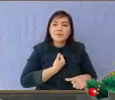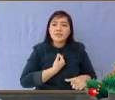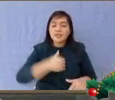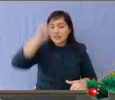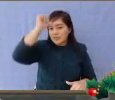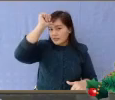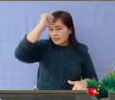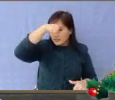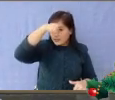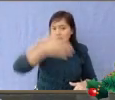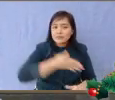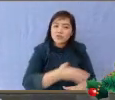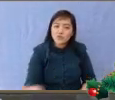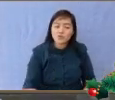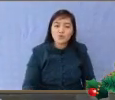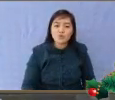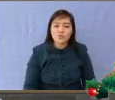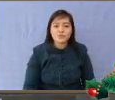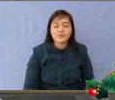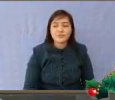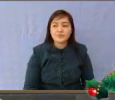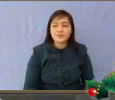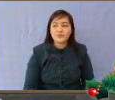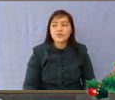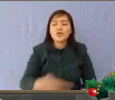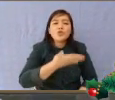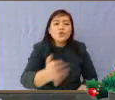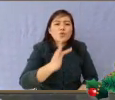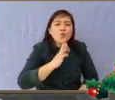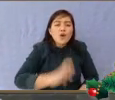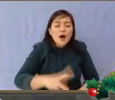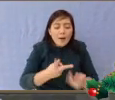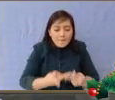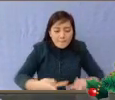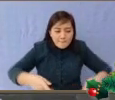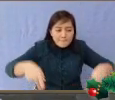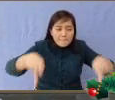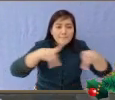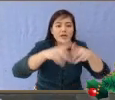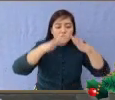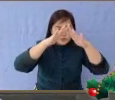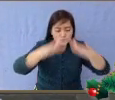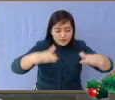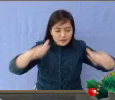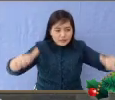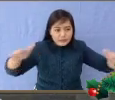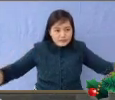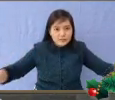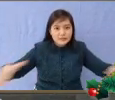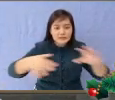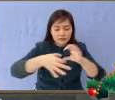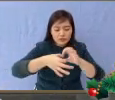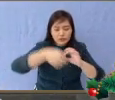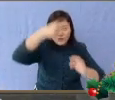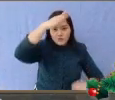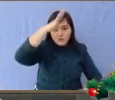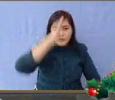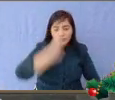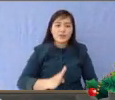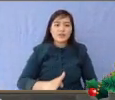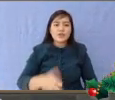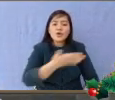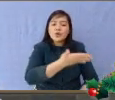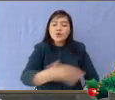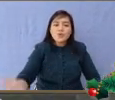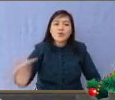You are a precious son of God. You are